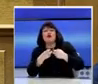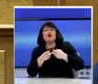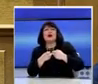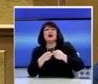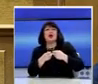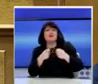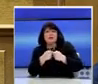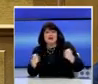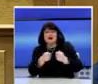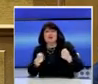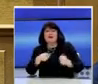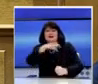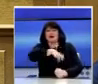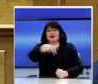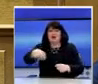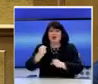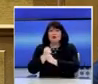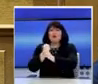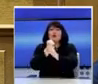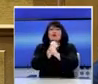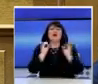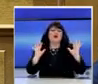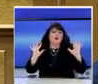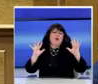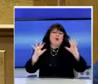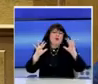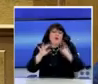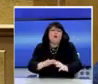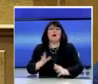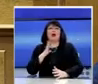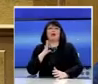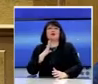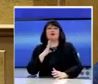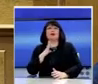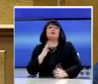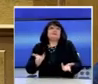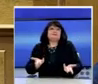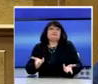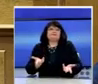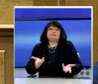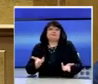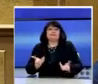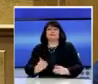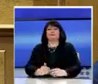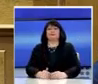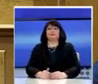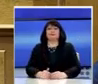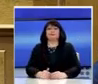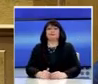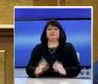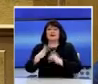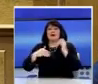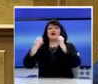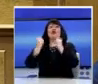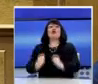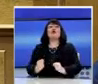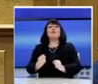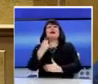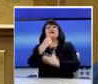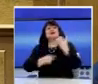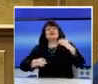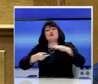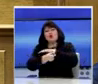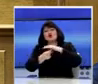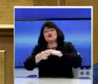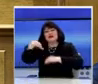χώρους δουλειάς, τους χώρους εργασίας όπου συνοστίζονται μεγάλοι αριθμοί εργαζομένων, για τις δομές που φιλοξενούν χιλιάδες